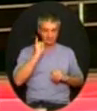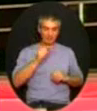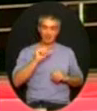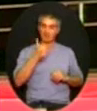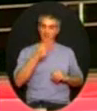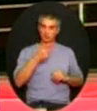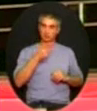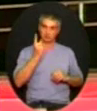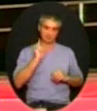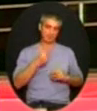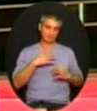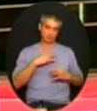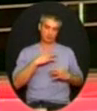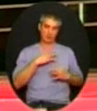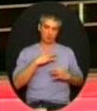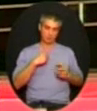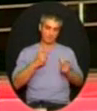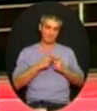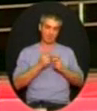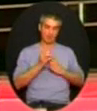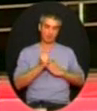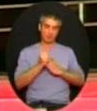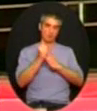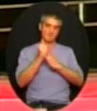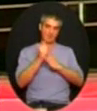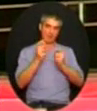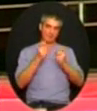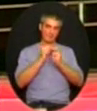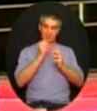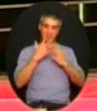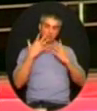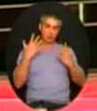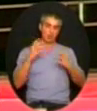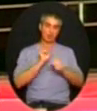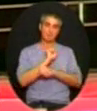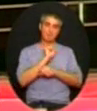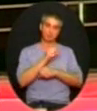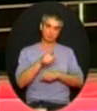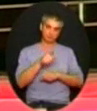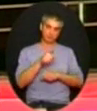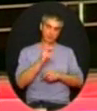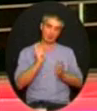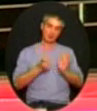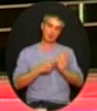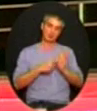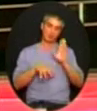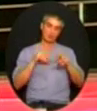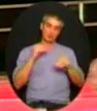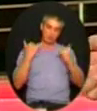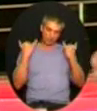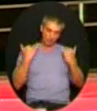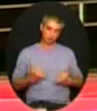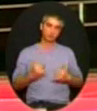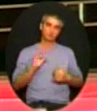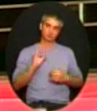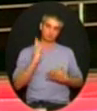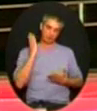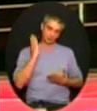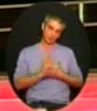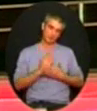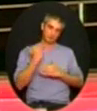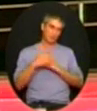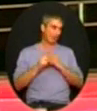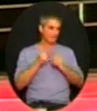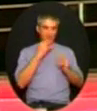כל, נכון לנו כמפלגה מובילה והמפלגה הגדולה ביותר באופוזיציה, לטבוע בחירות כאן ועכשיו כדי לשים קץ ל...